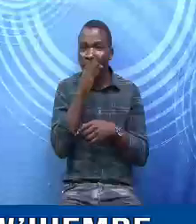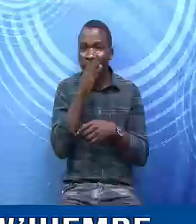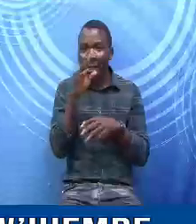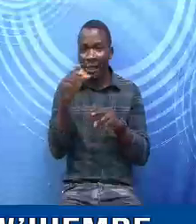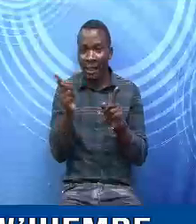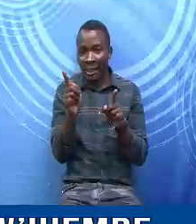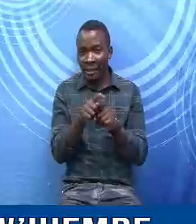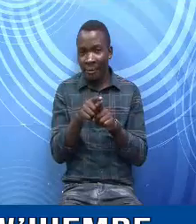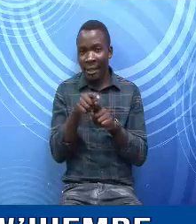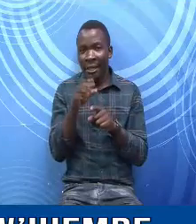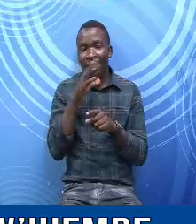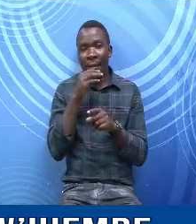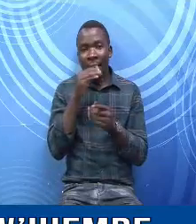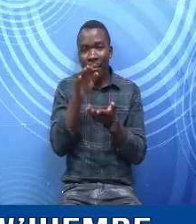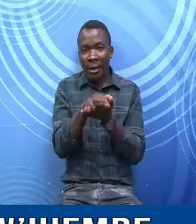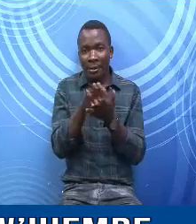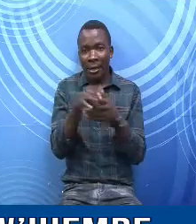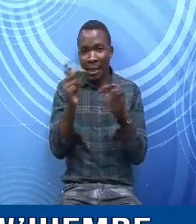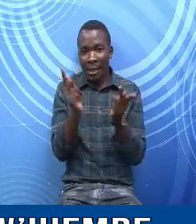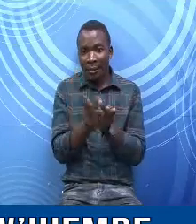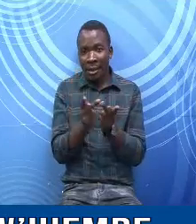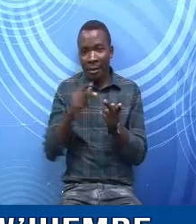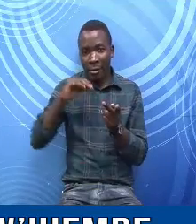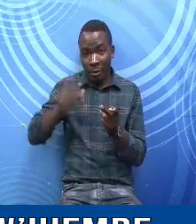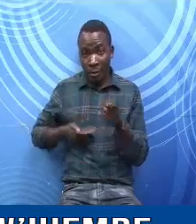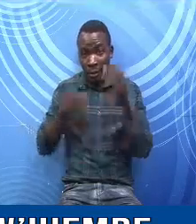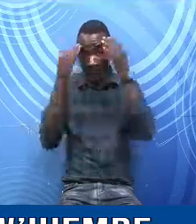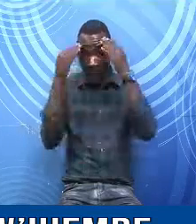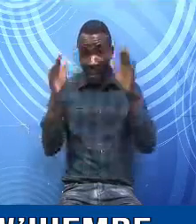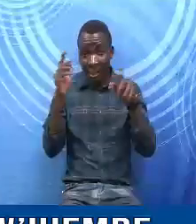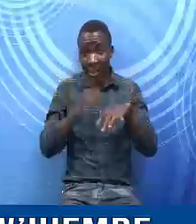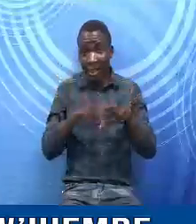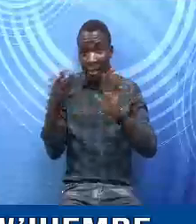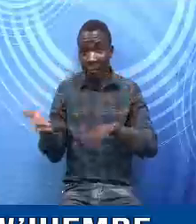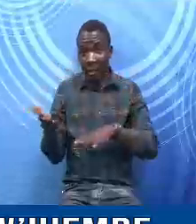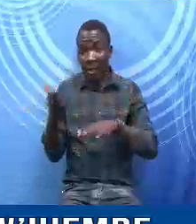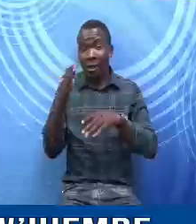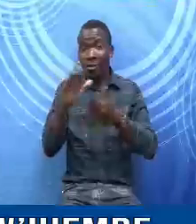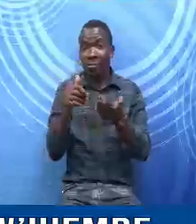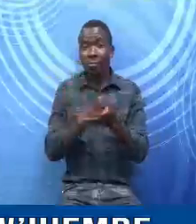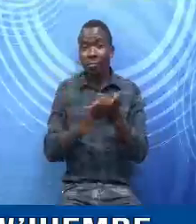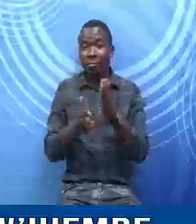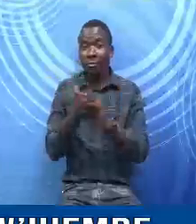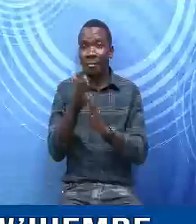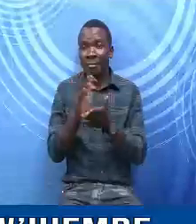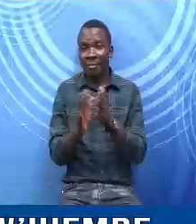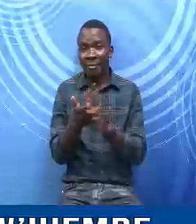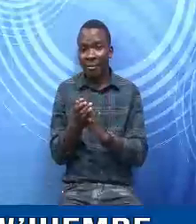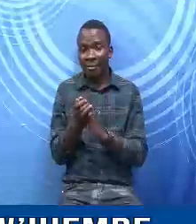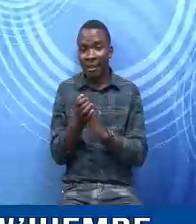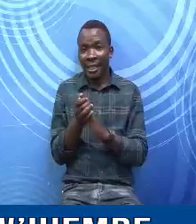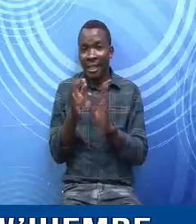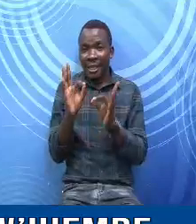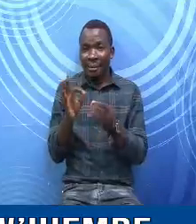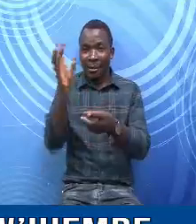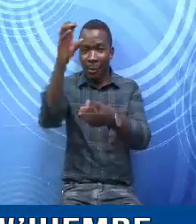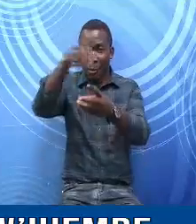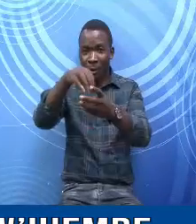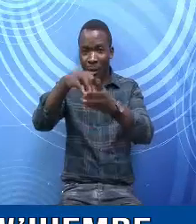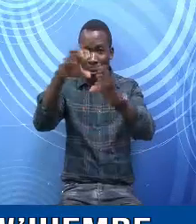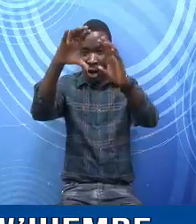batazi ku buryo ngo iyo yaramuka agapfuye atahavuze ayo mafaranga nayo yahereraga uko ni bya bintu byo gupfundikirira mu kimuga hari